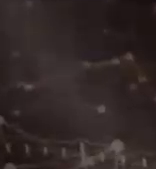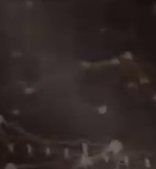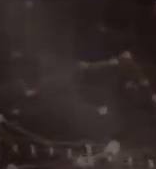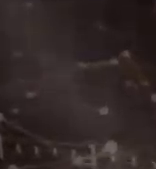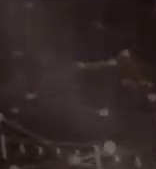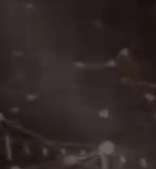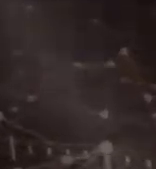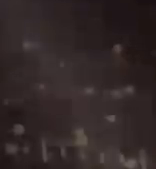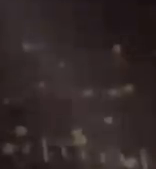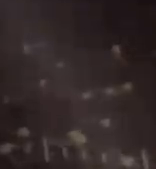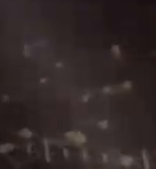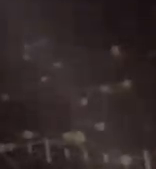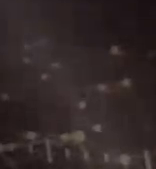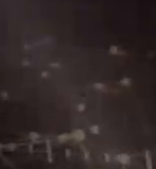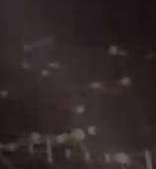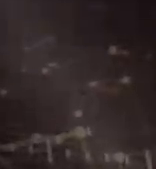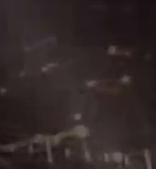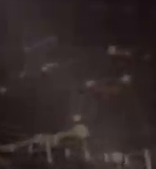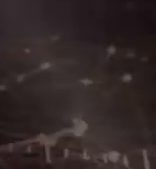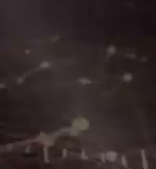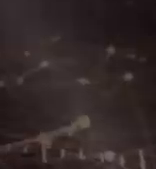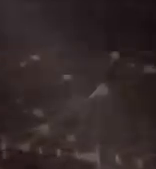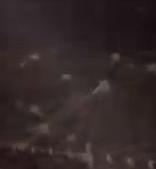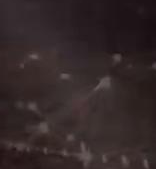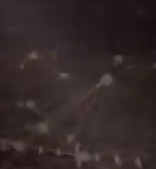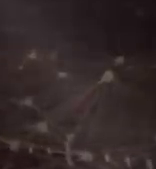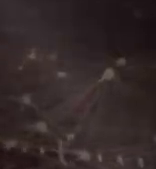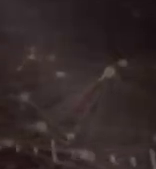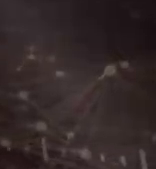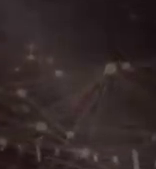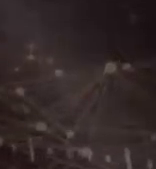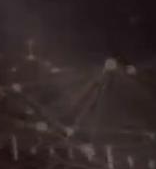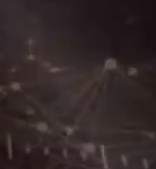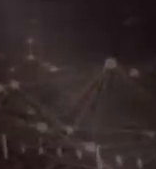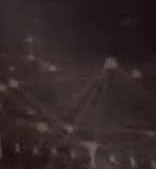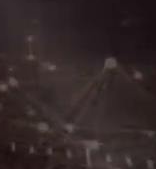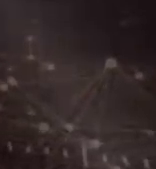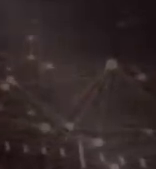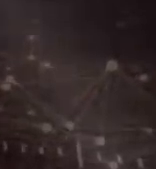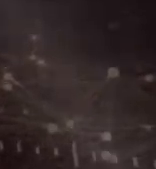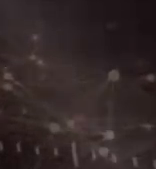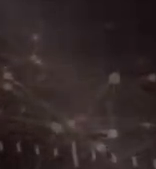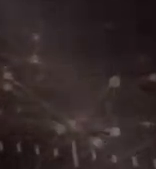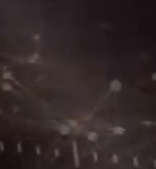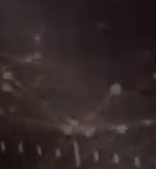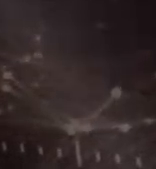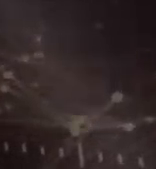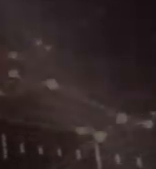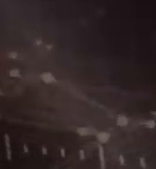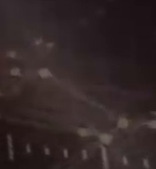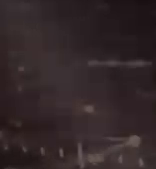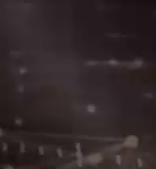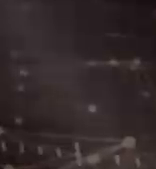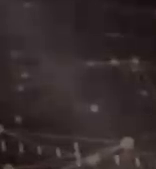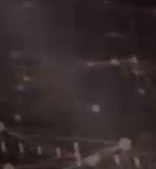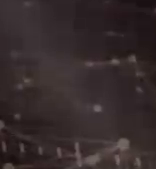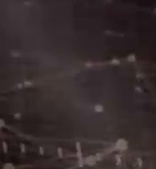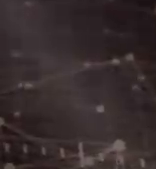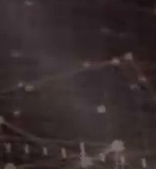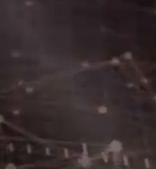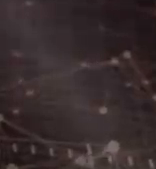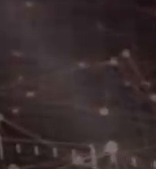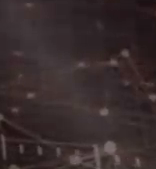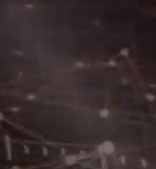Sir Idol, rapid all po. Humingi kami ng tulong sa iyo dahil dinala kami dito sa Barangay Alangan, Limay, Bataan. Inabandon na po kami